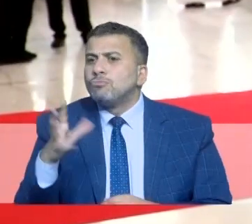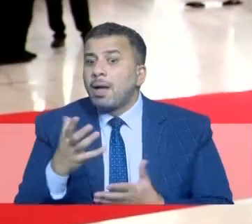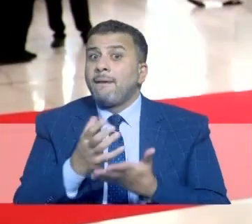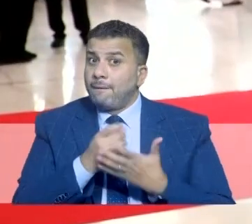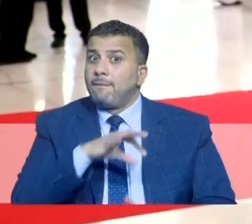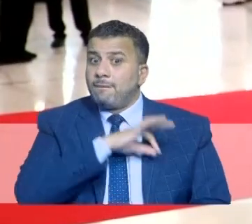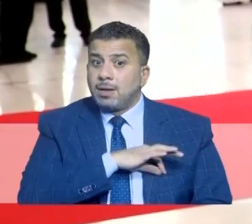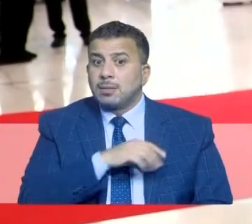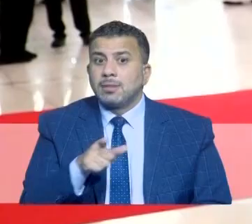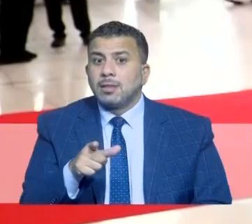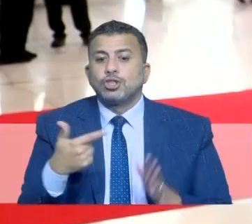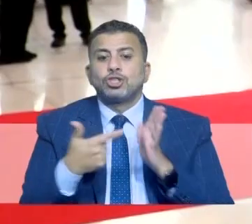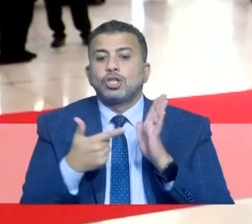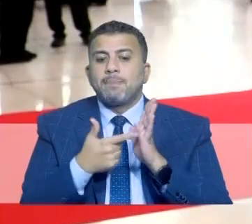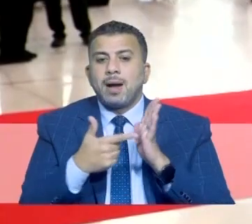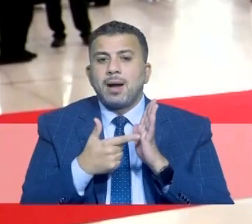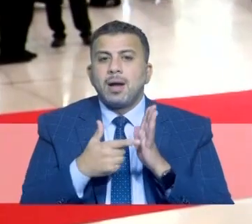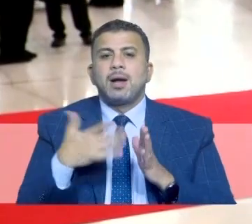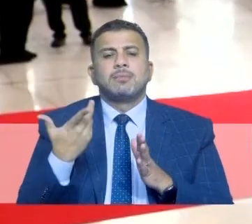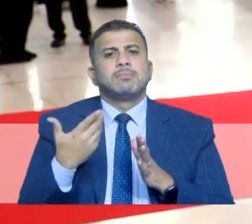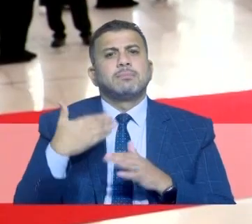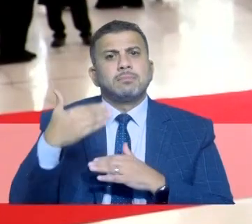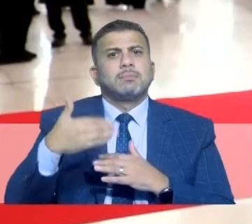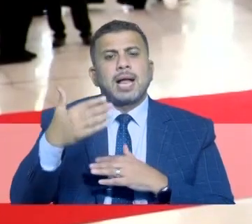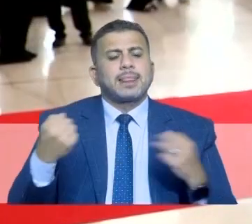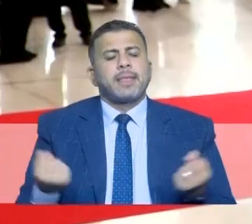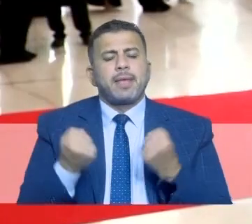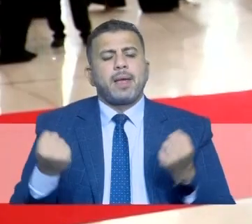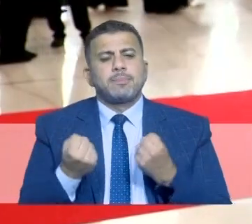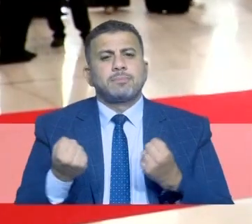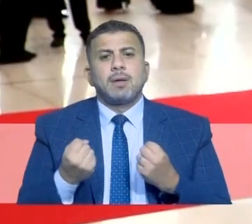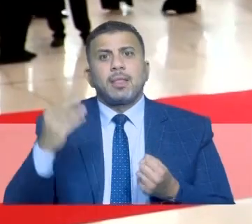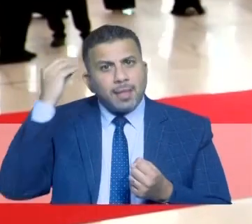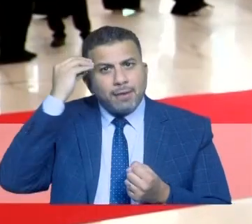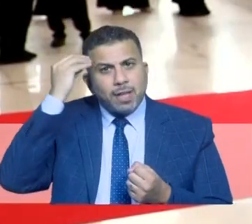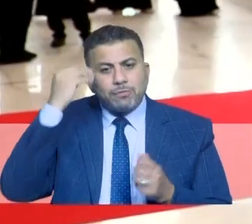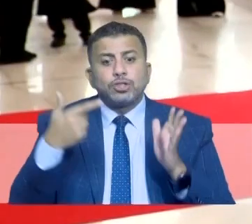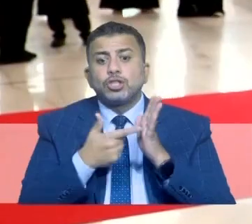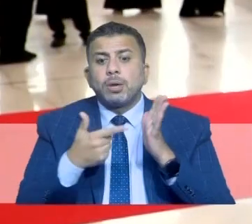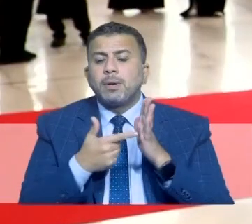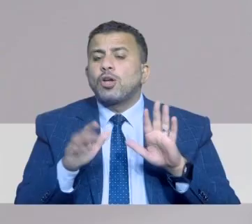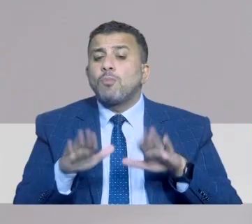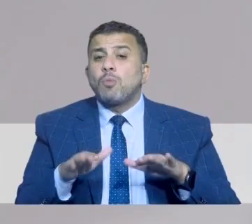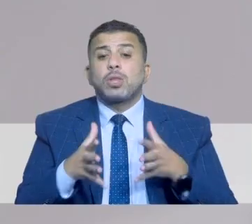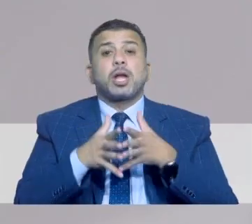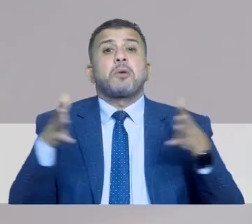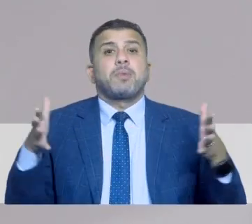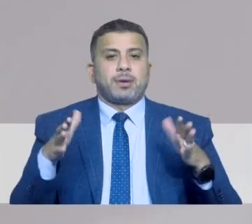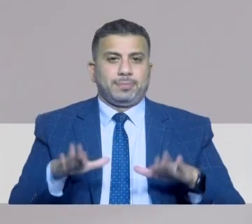منها فترة الجامعة أو فترة المعاهد أو حتى للتدريب، وأن يتعرفون على الجامعات الموجودة الكبيرة